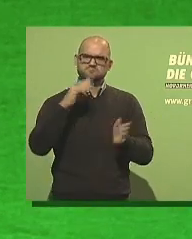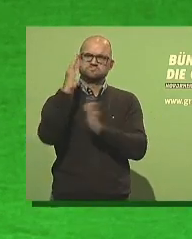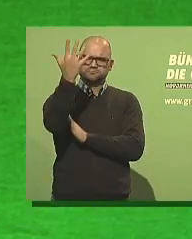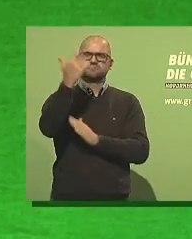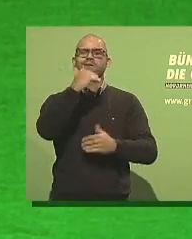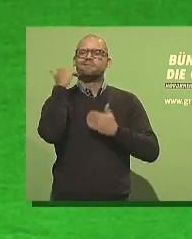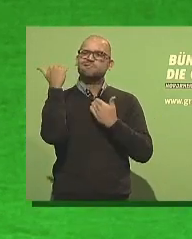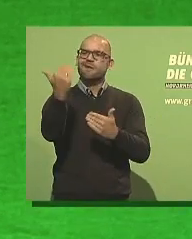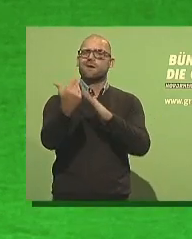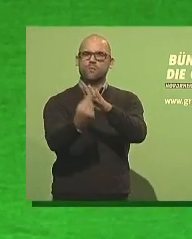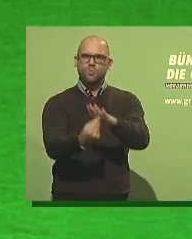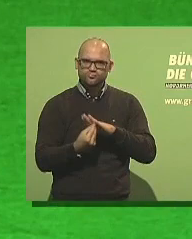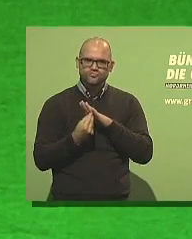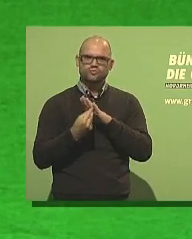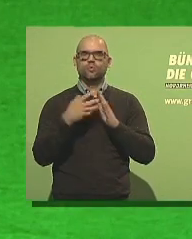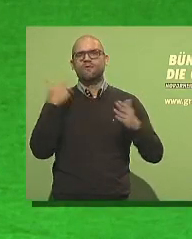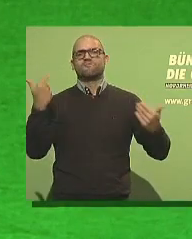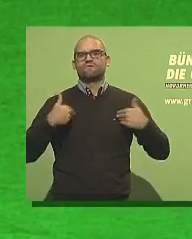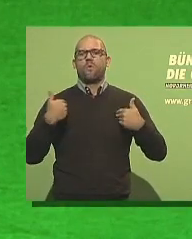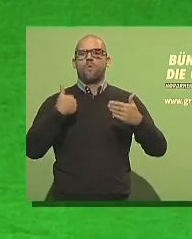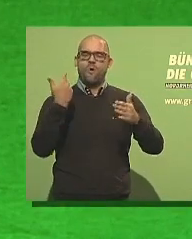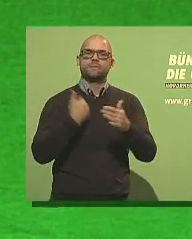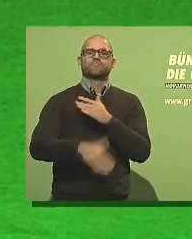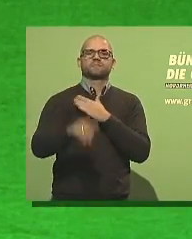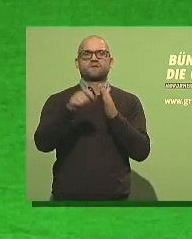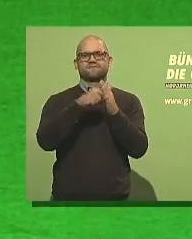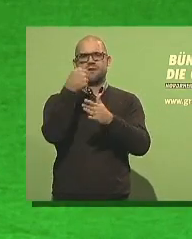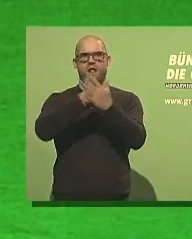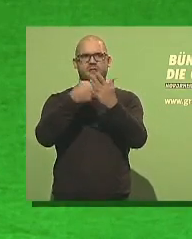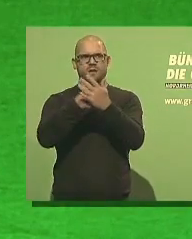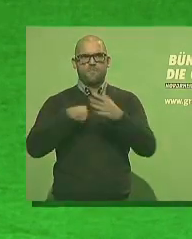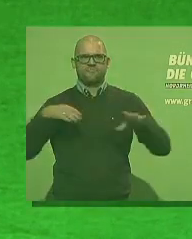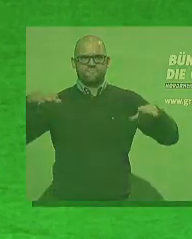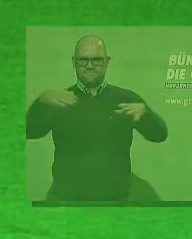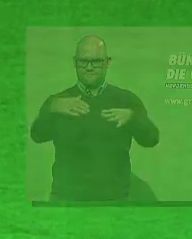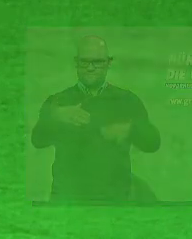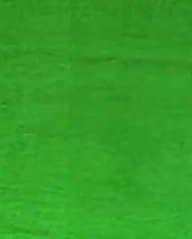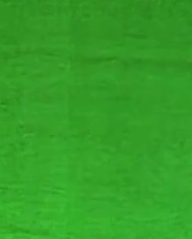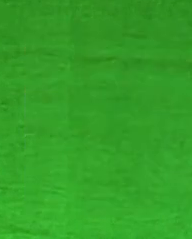eure Unterstützung und freue mich auf den Wahlkampf mit euch.